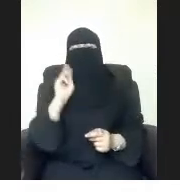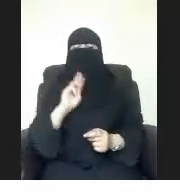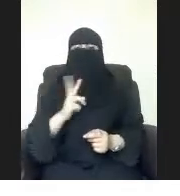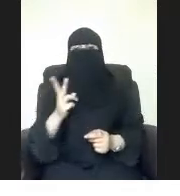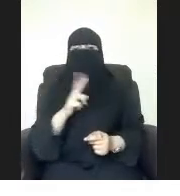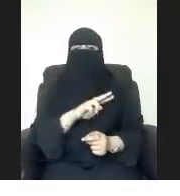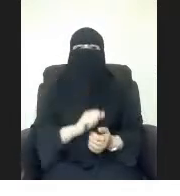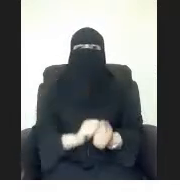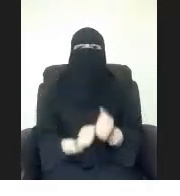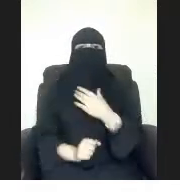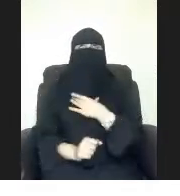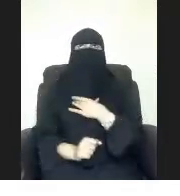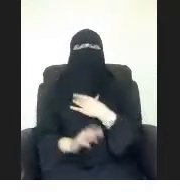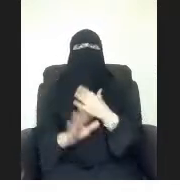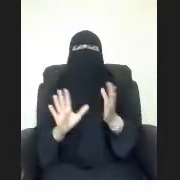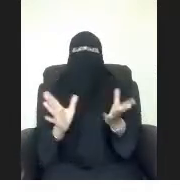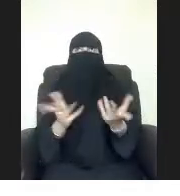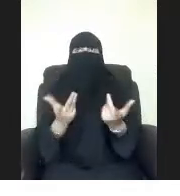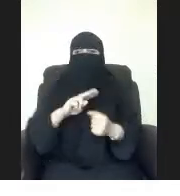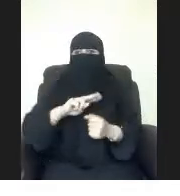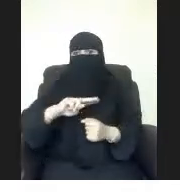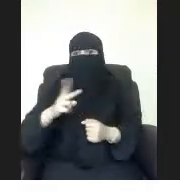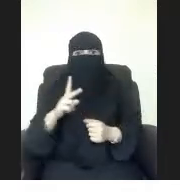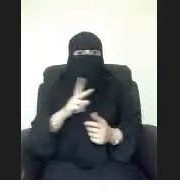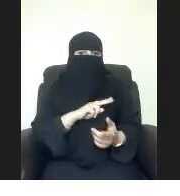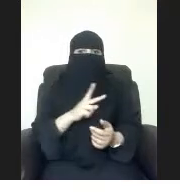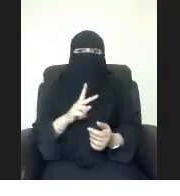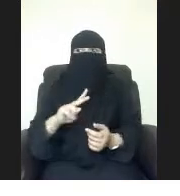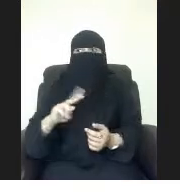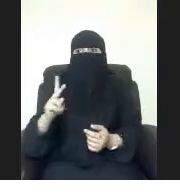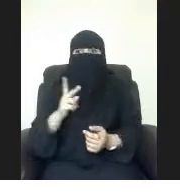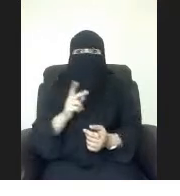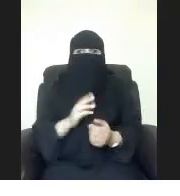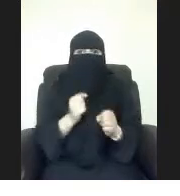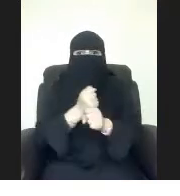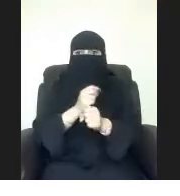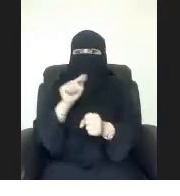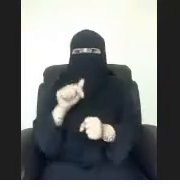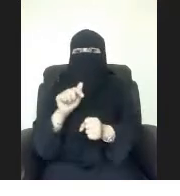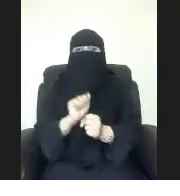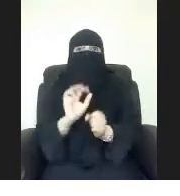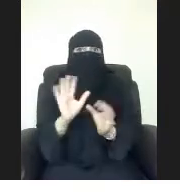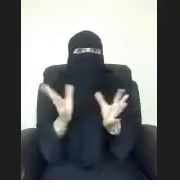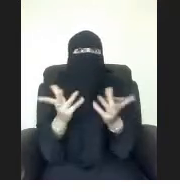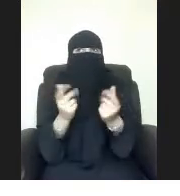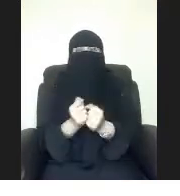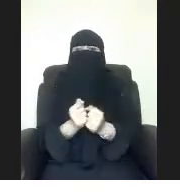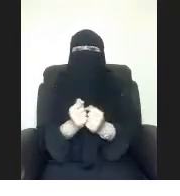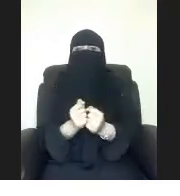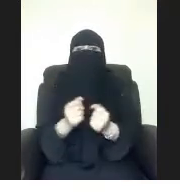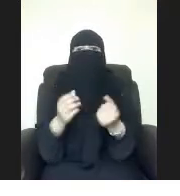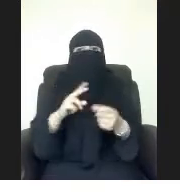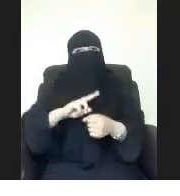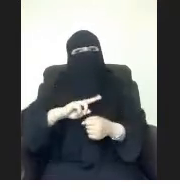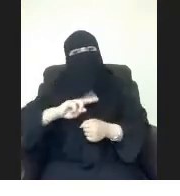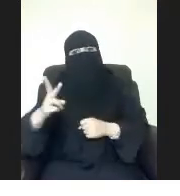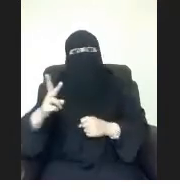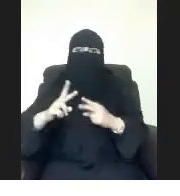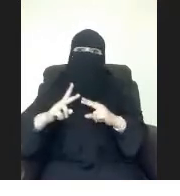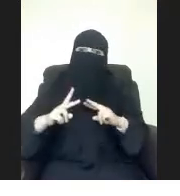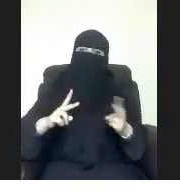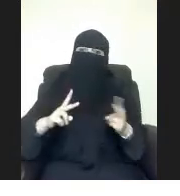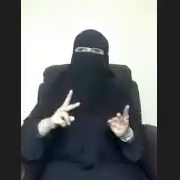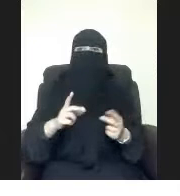واختلاف الاستخدام. virtual learning يمكن يكون تعلم عن بعد 100%، بينما التعلم الإلكتروني عن بعد ممكن يكون